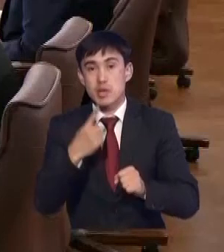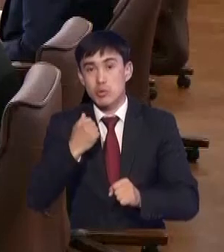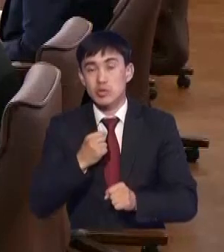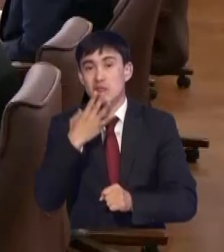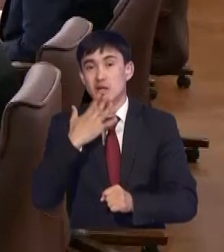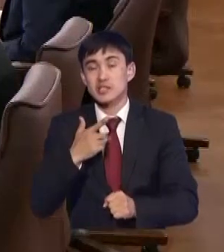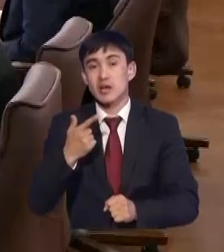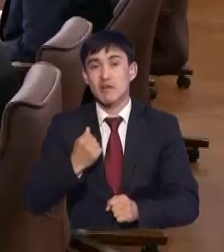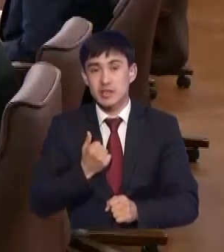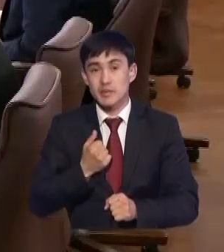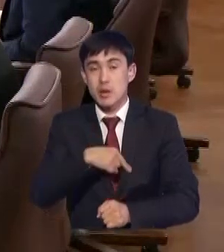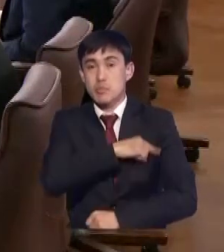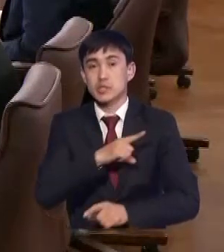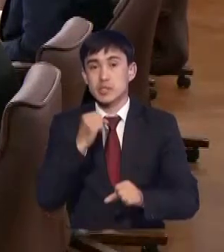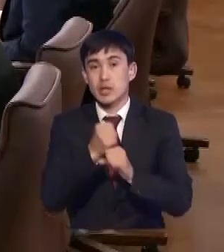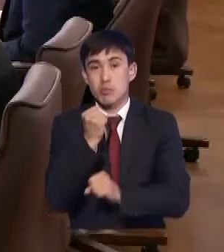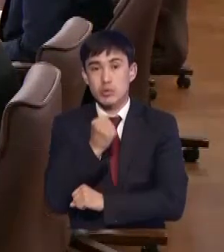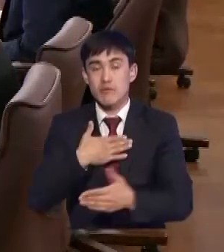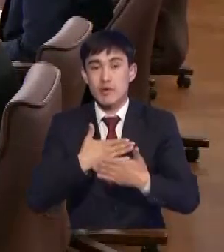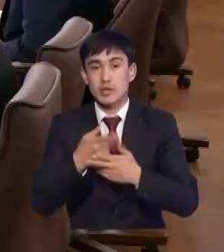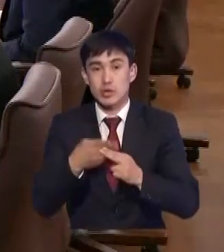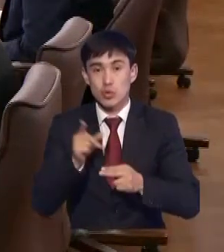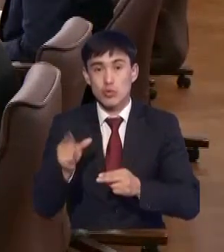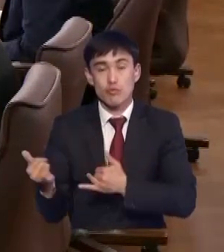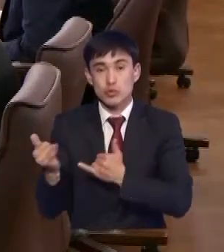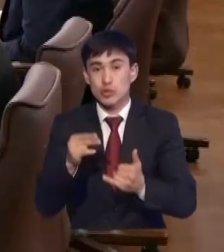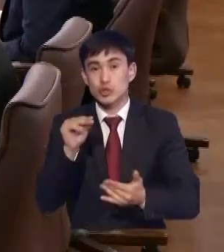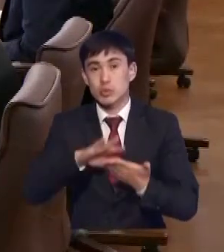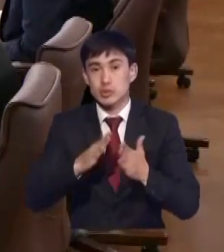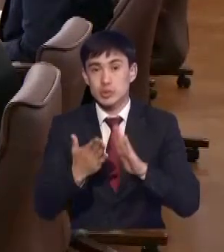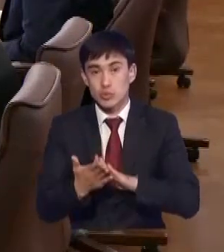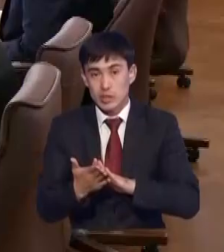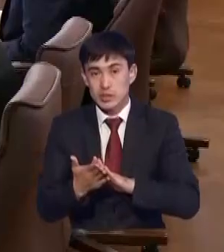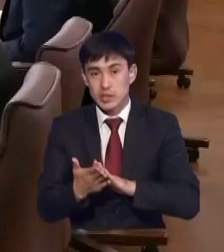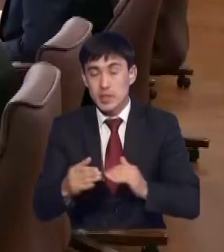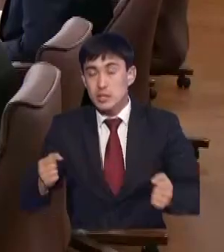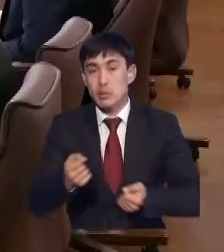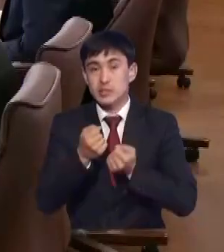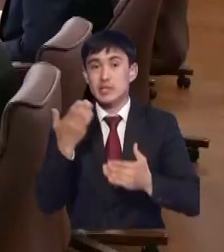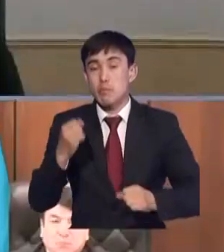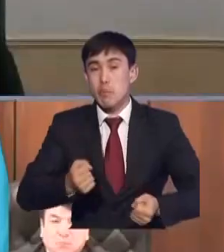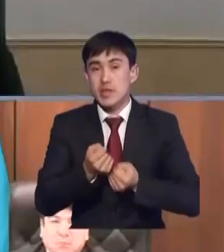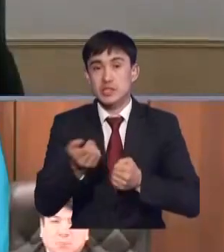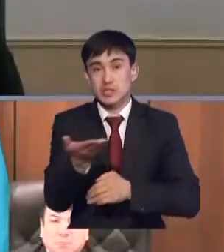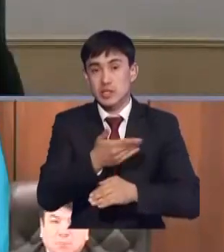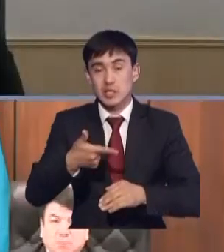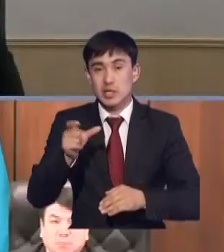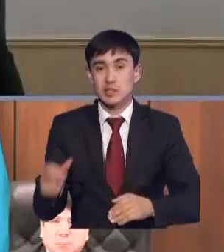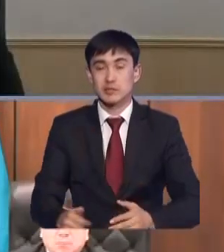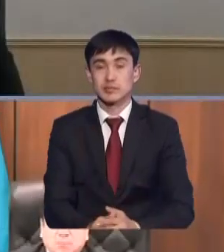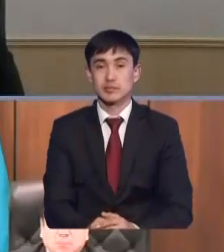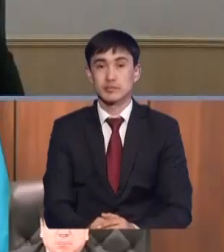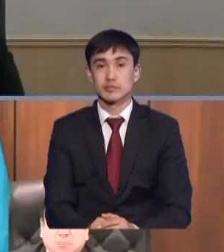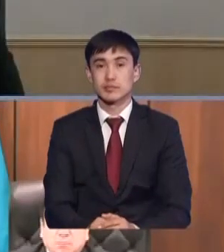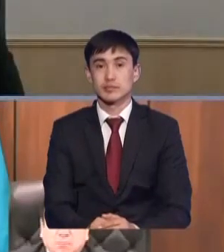нацгвардии медицинским работникам и волонтёрам которые в условиях чрезвычайной ситуации спасают и поддерживают наших